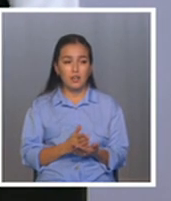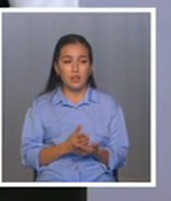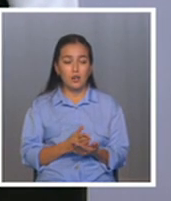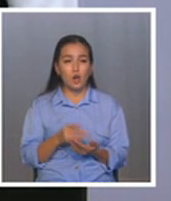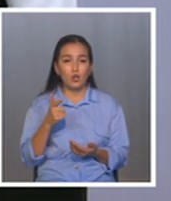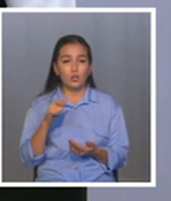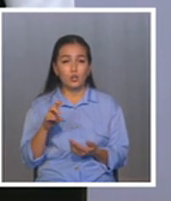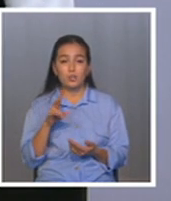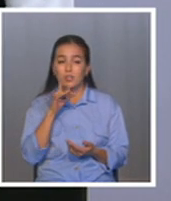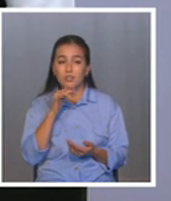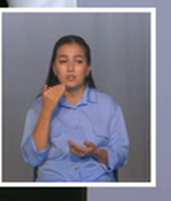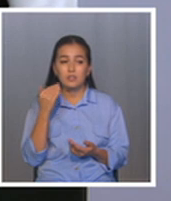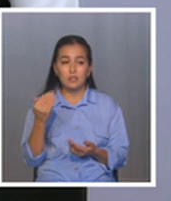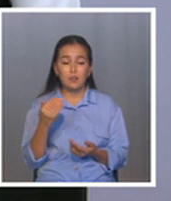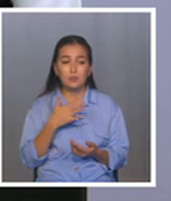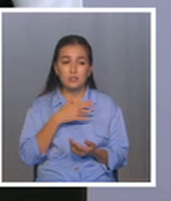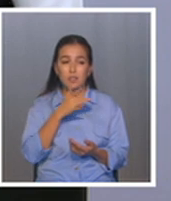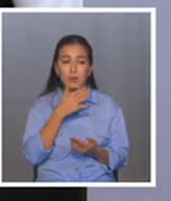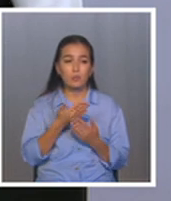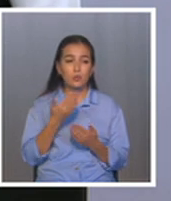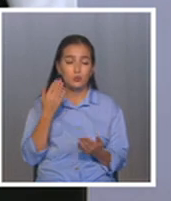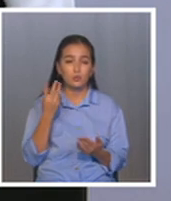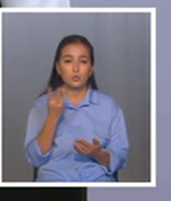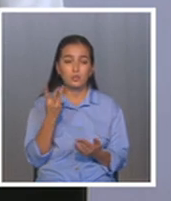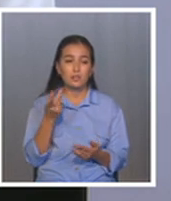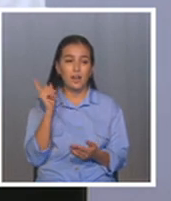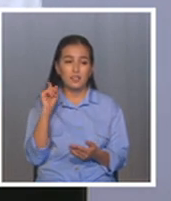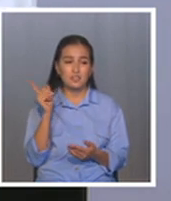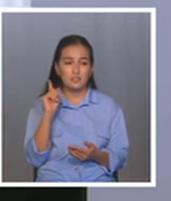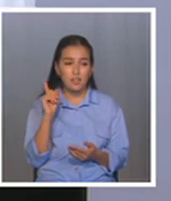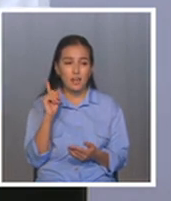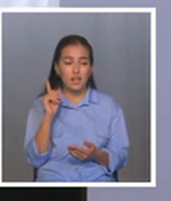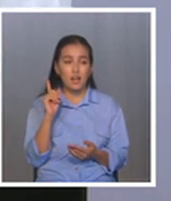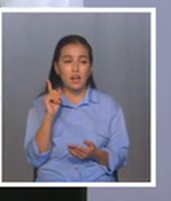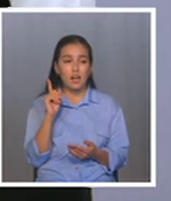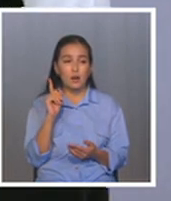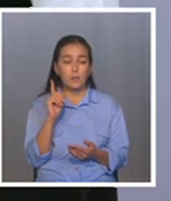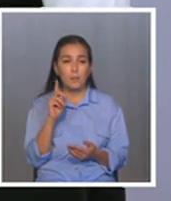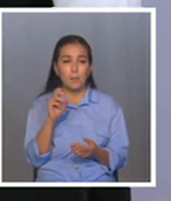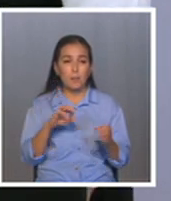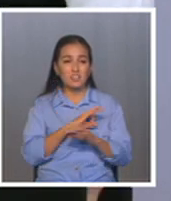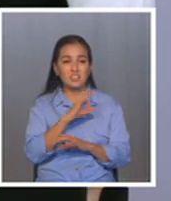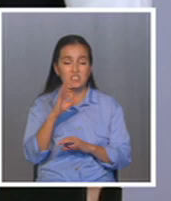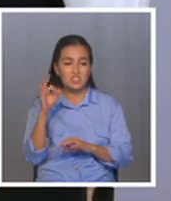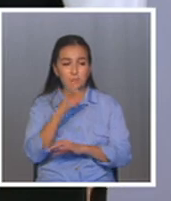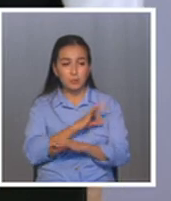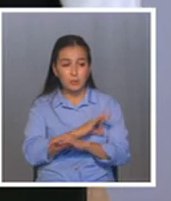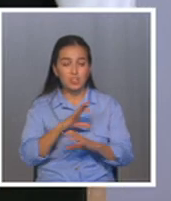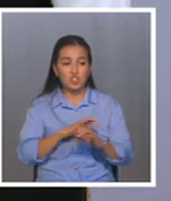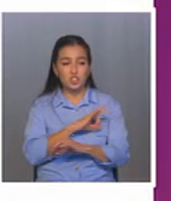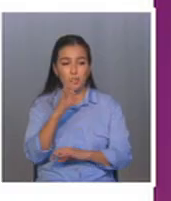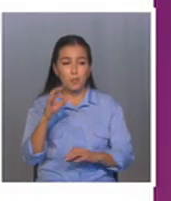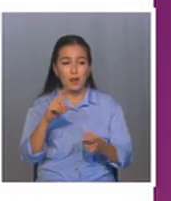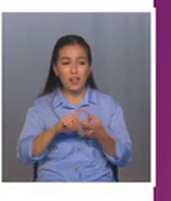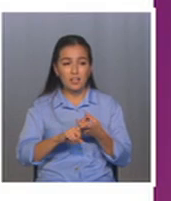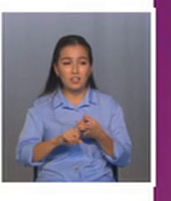Ғұндардың кезінде біздің заманымыздан бұрынғы 3-ші ғасырда батыс пен шығыстың байланысын